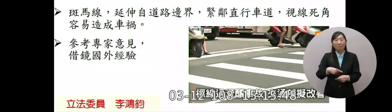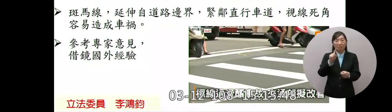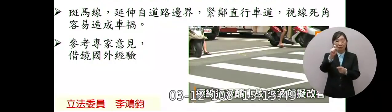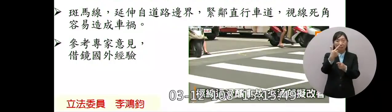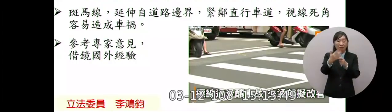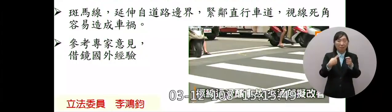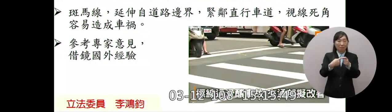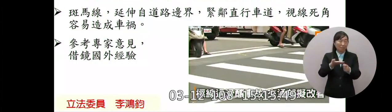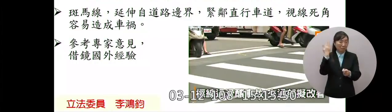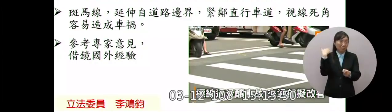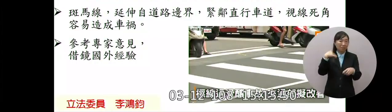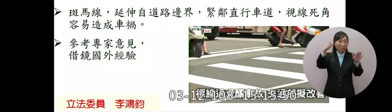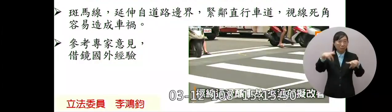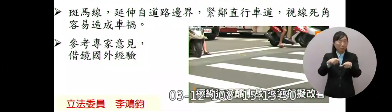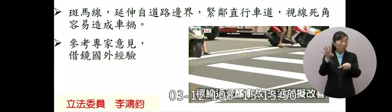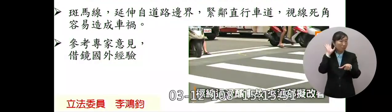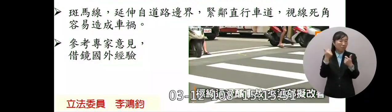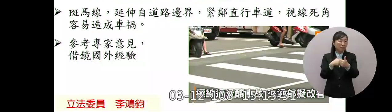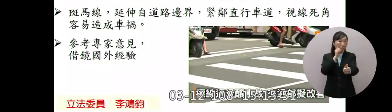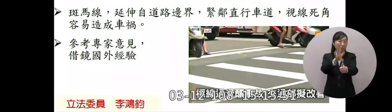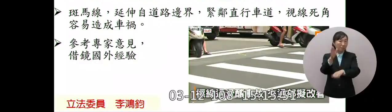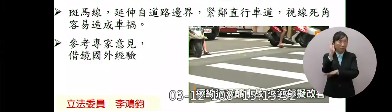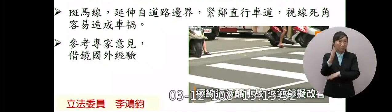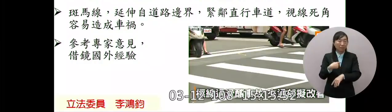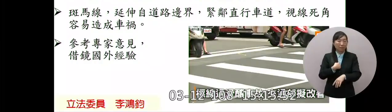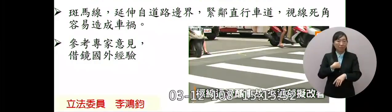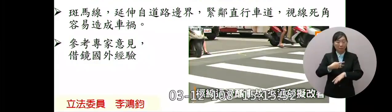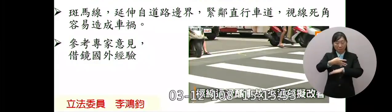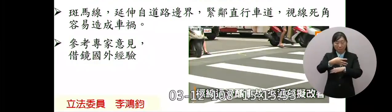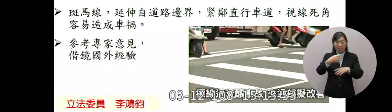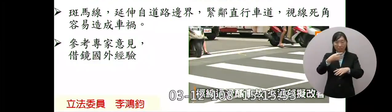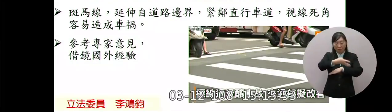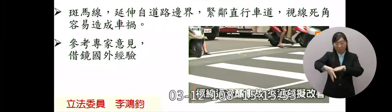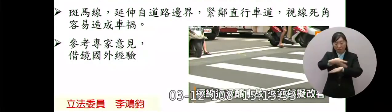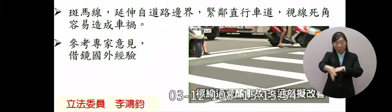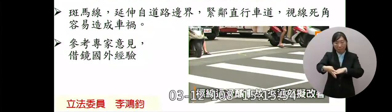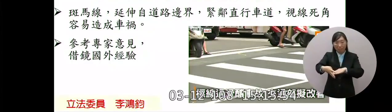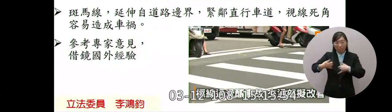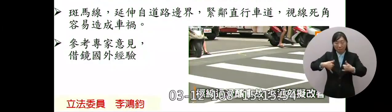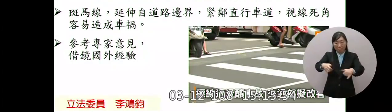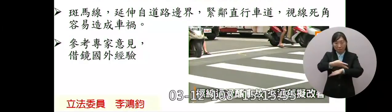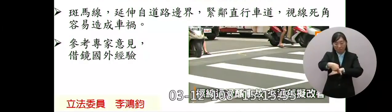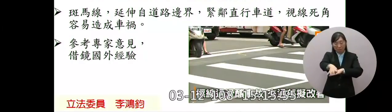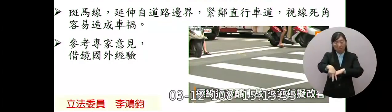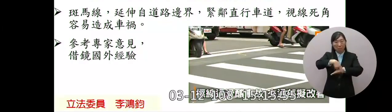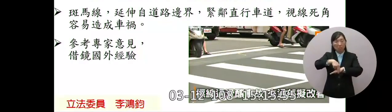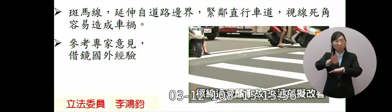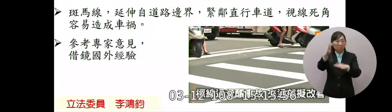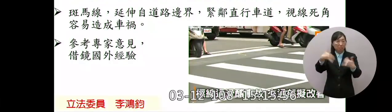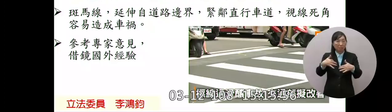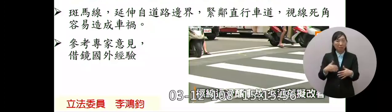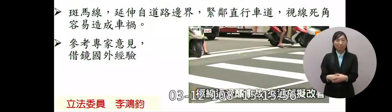会，我就提醒政府说，我们的斑马线的规划设计其实有问题，它